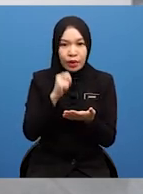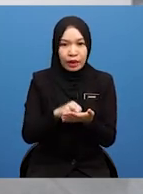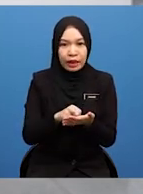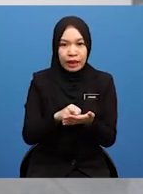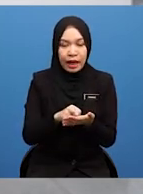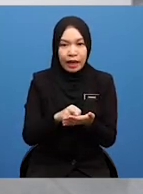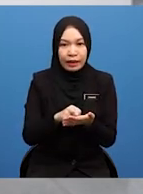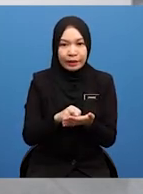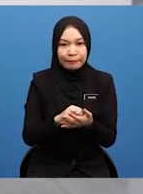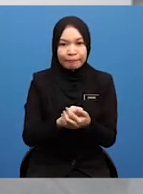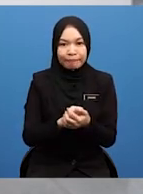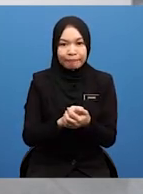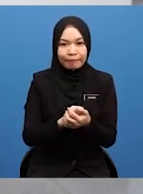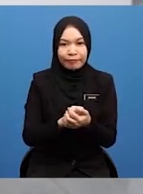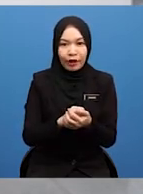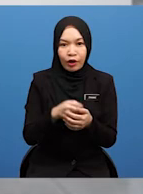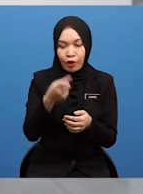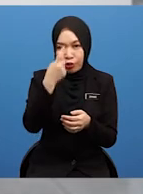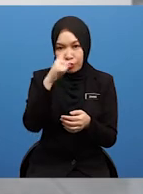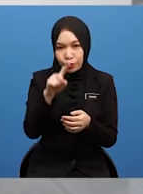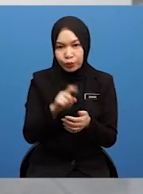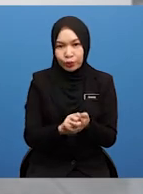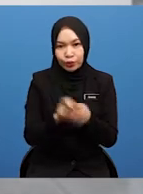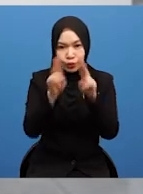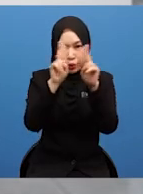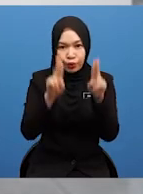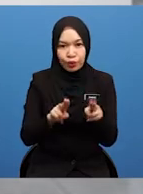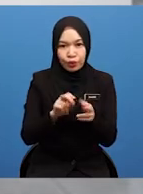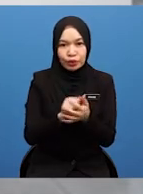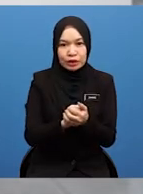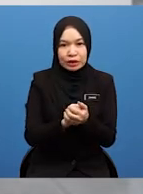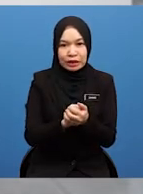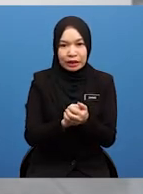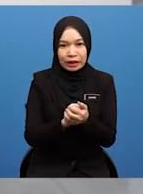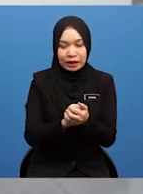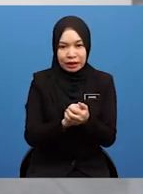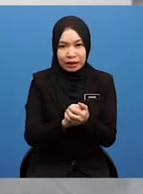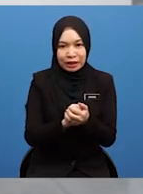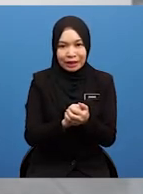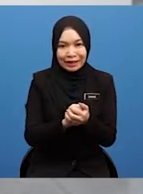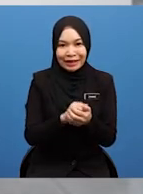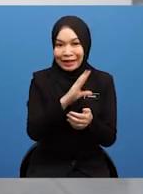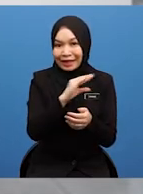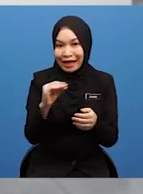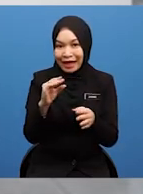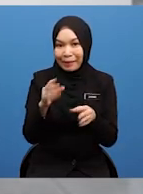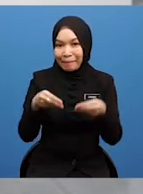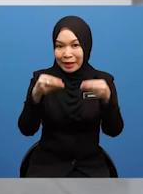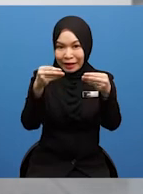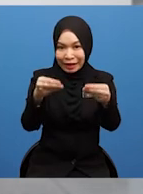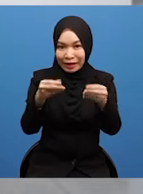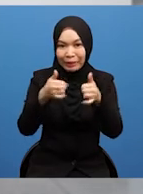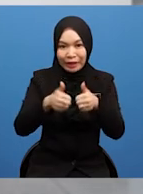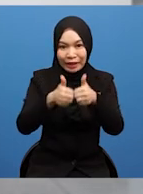sangat tepat sekali apresiasi itu bermaksud memberi pengiktirafan atau penghargaan